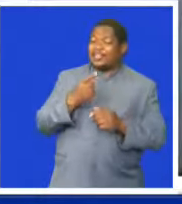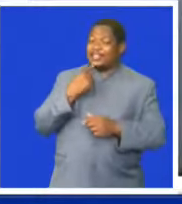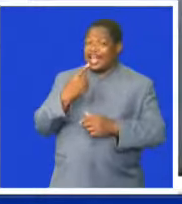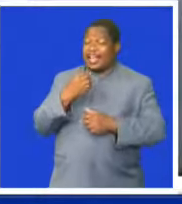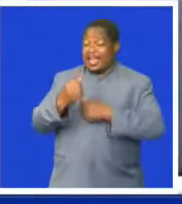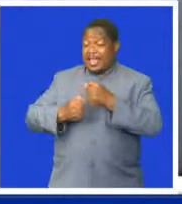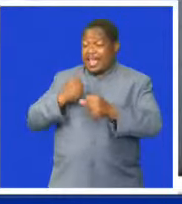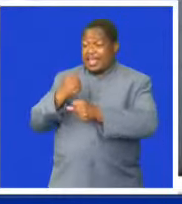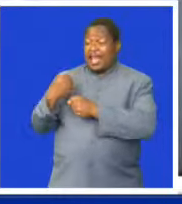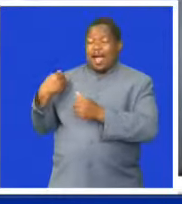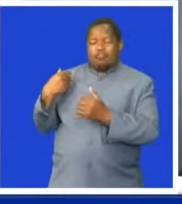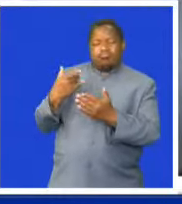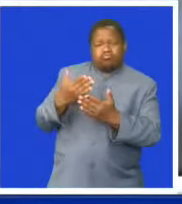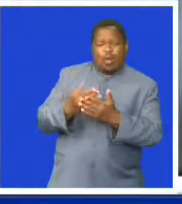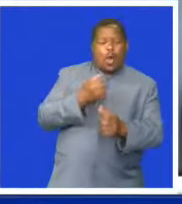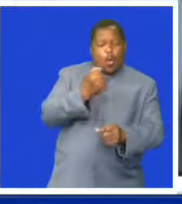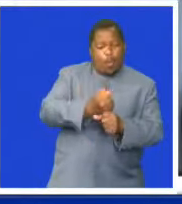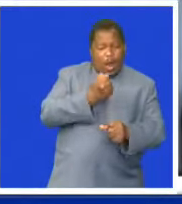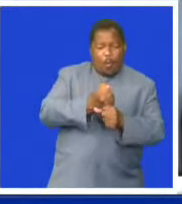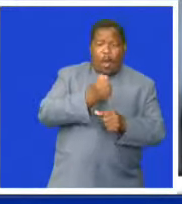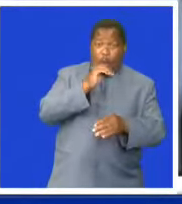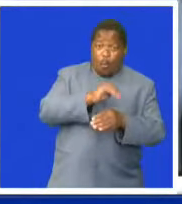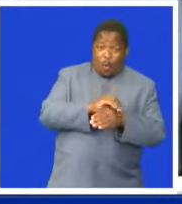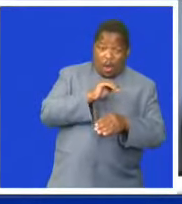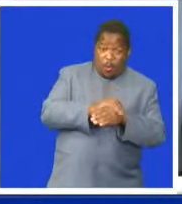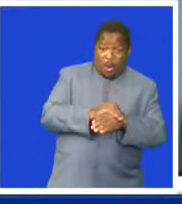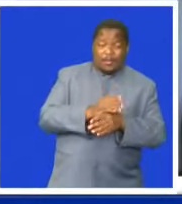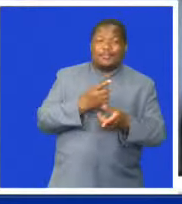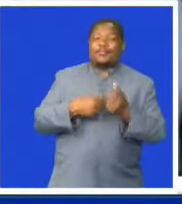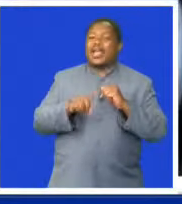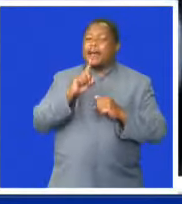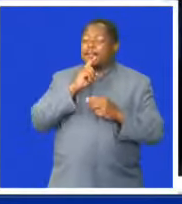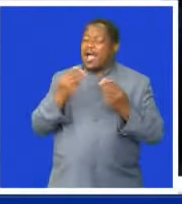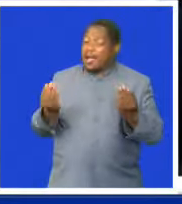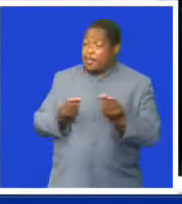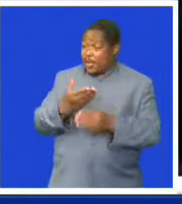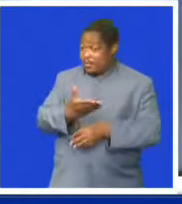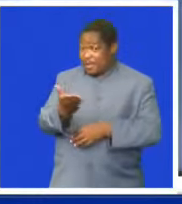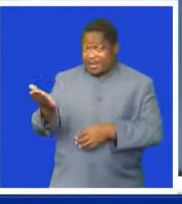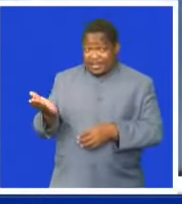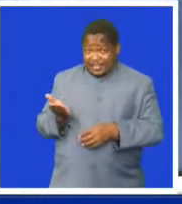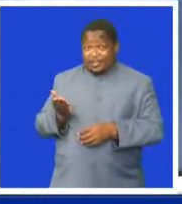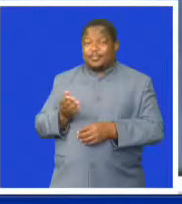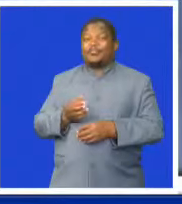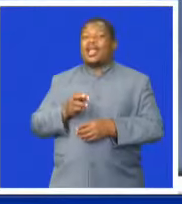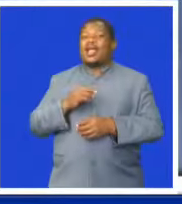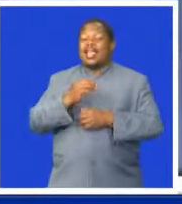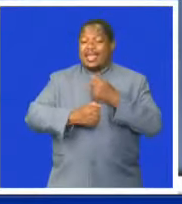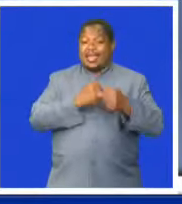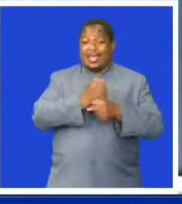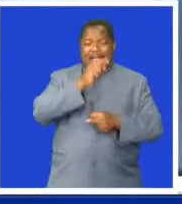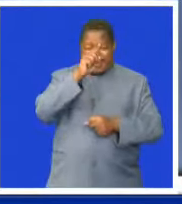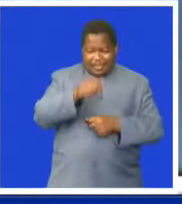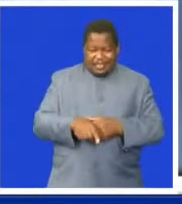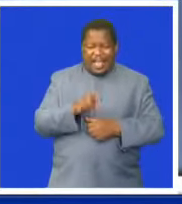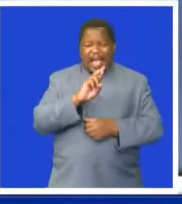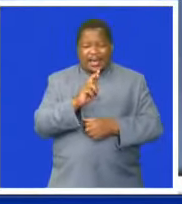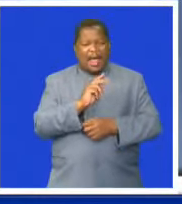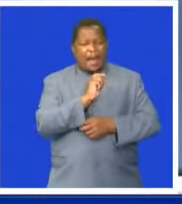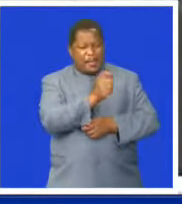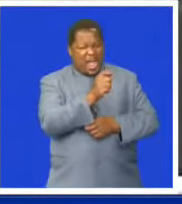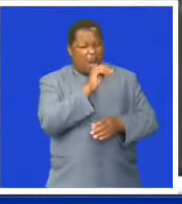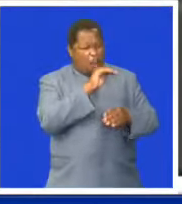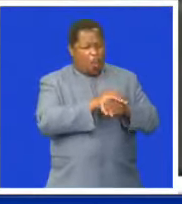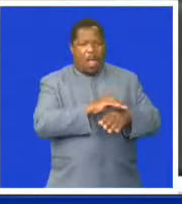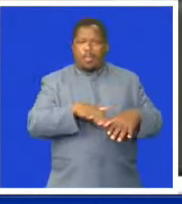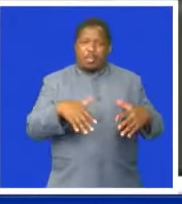letfa ikhathi ukuthi kungabhadeleki kahle ngalokufanele kwawoke ema-rates edolobheni nakuyinfo lemthika medako kamasipala njengoba kulokuningi